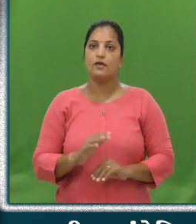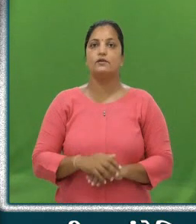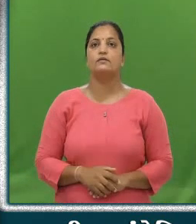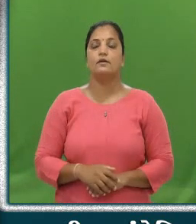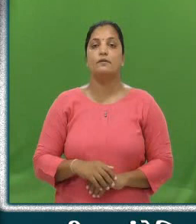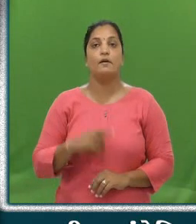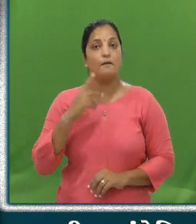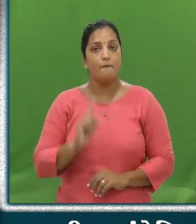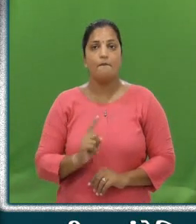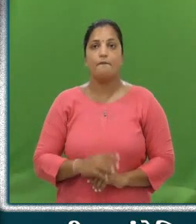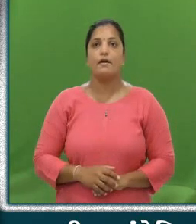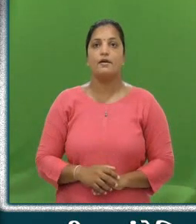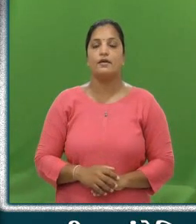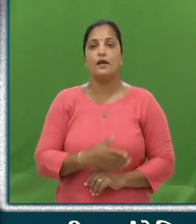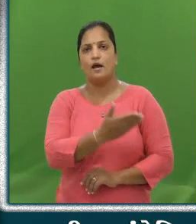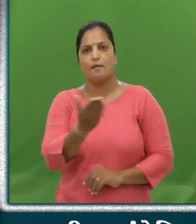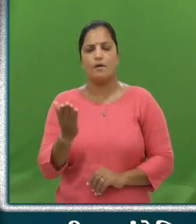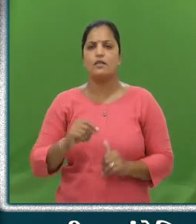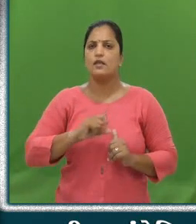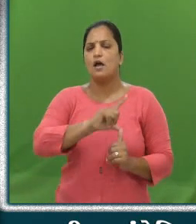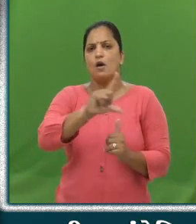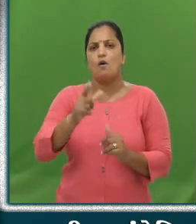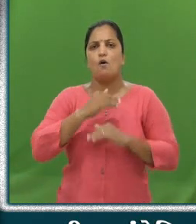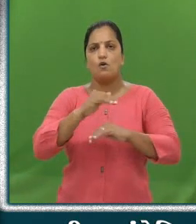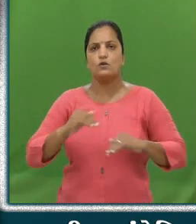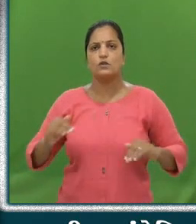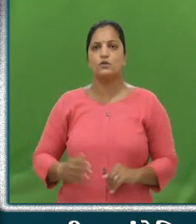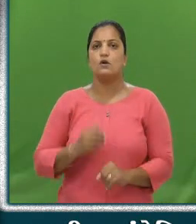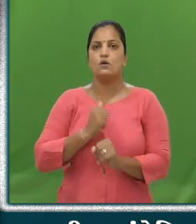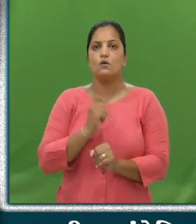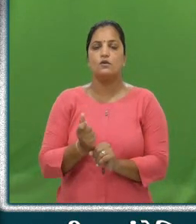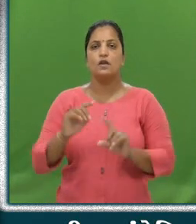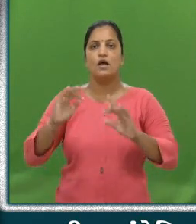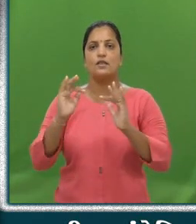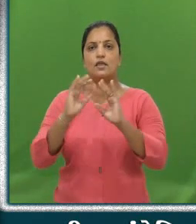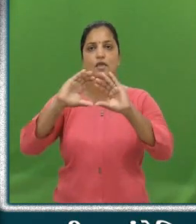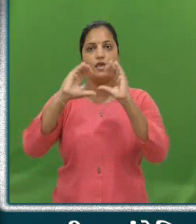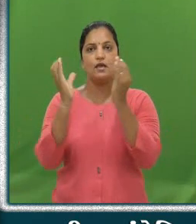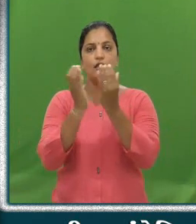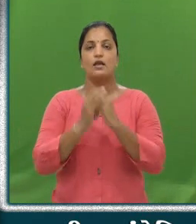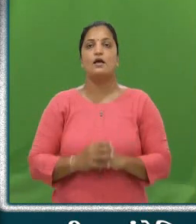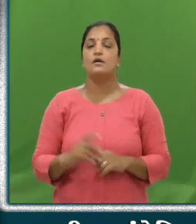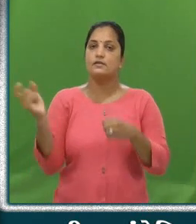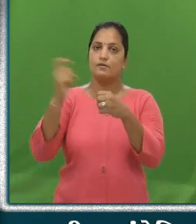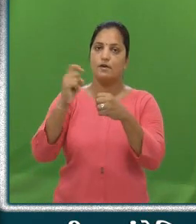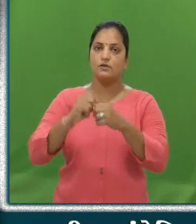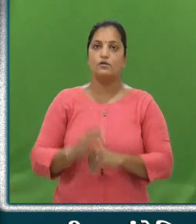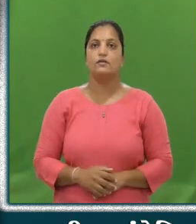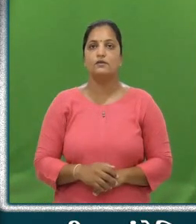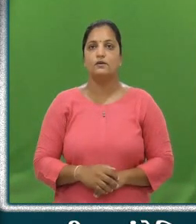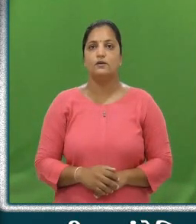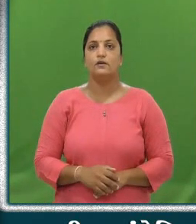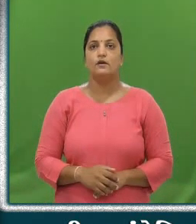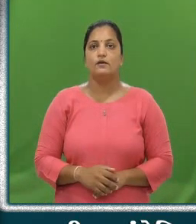છે માટે જે કહેવામાં આવે છે દરેકે દરેક વિદ્યાર્થીઓએ ગુજરાત વર્ચ્યુઅલ શાળાની અંદર જોઈન થઈને જે કહેવામાં